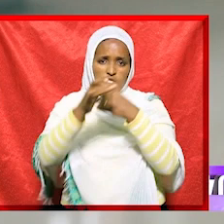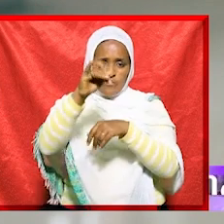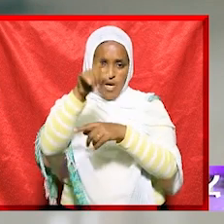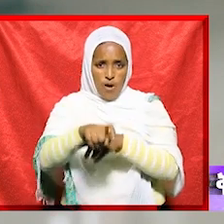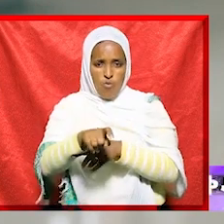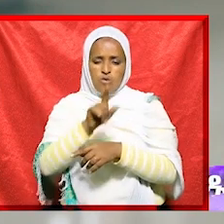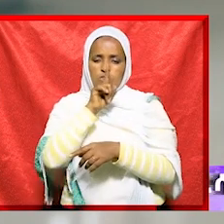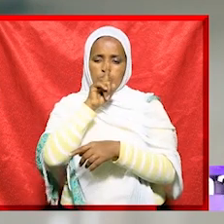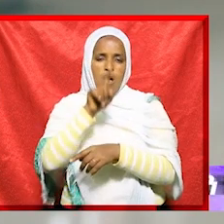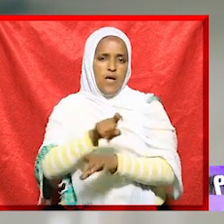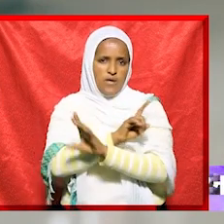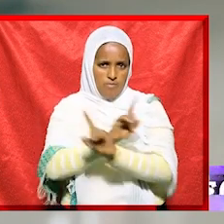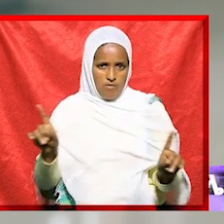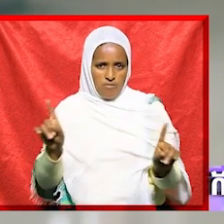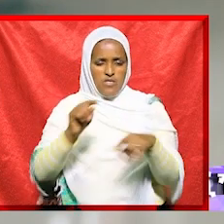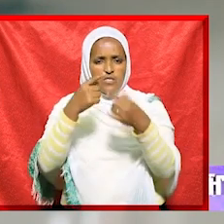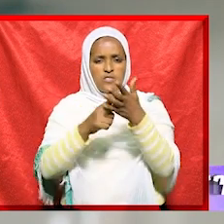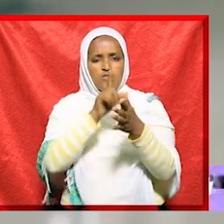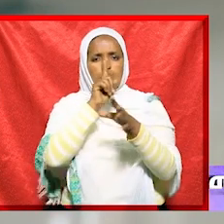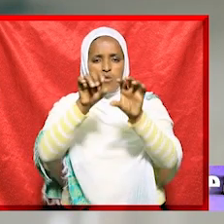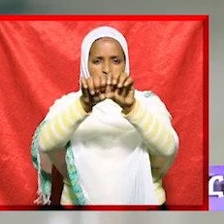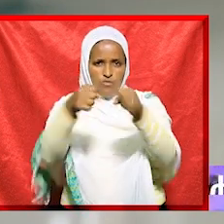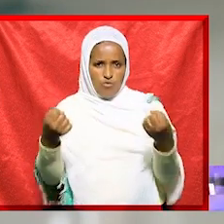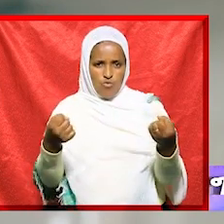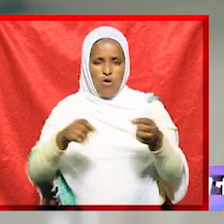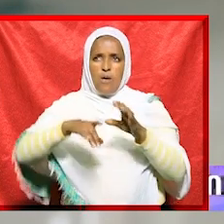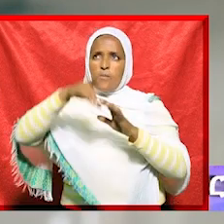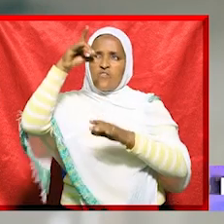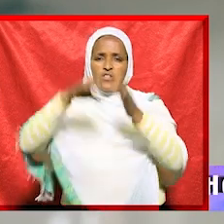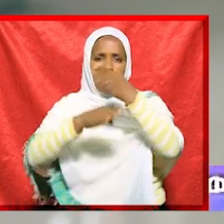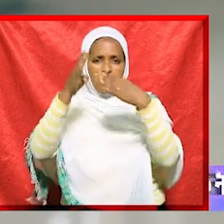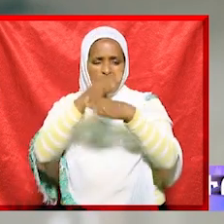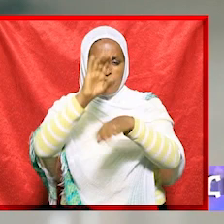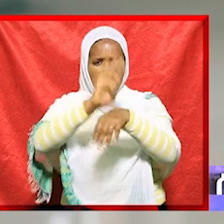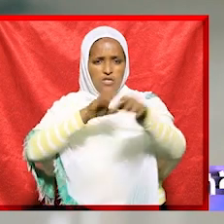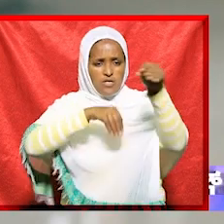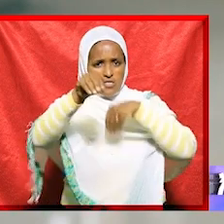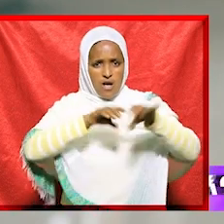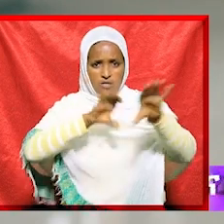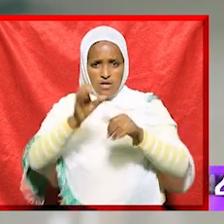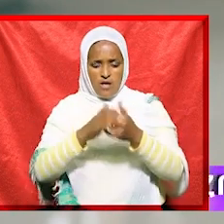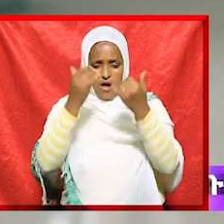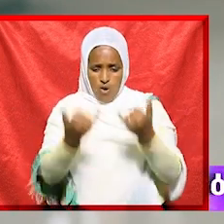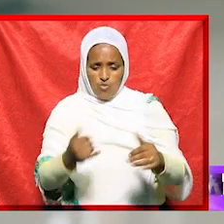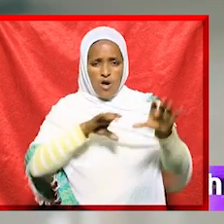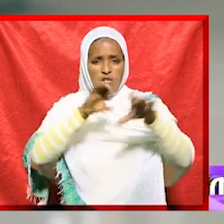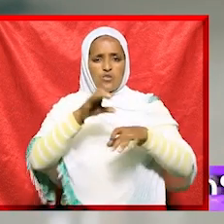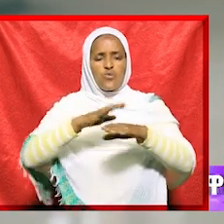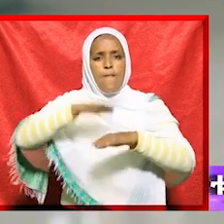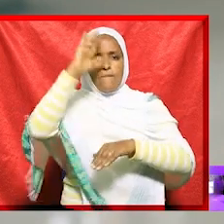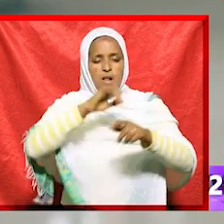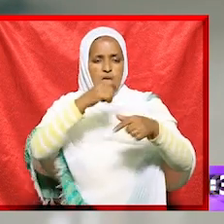ነው እንጂ የሚገባው ዝም ልንል አይገባም። ስለዚህ ዝምታው ተሰብሮ በከፍተኛ ደረጃ ቤተክርስቲያን እንቅስቃሴ አድርጋ አሁን